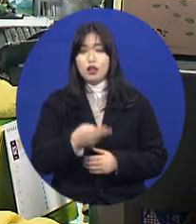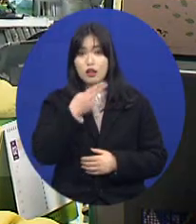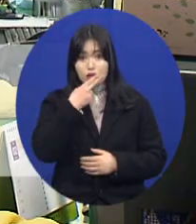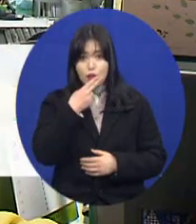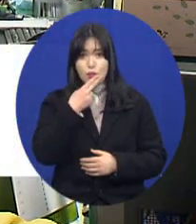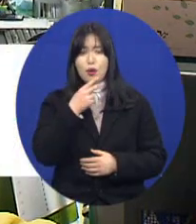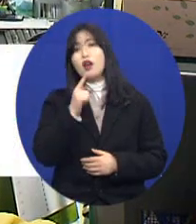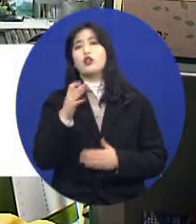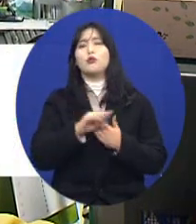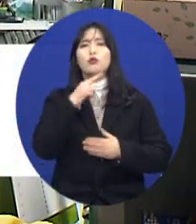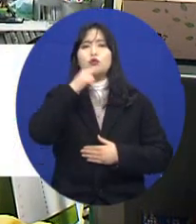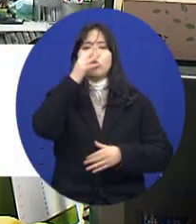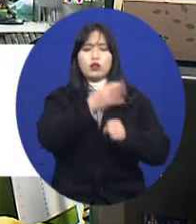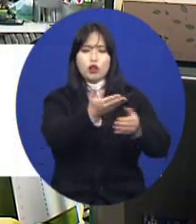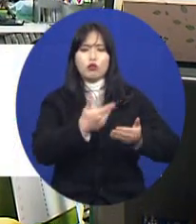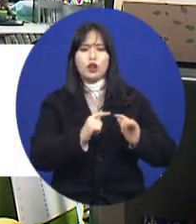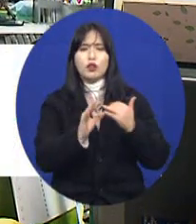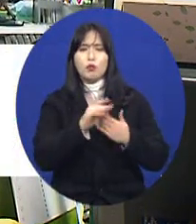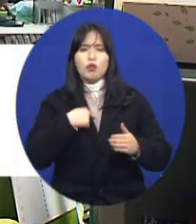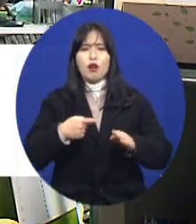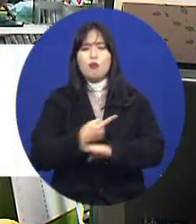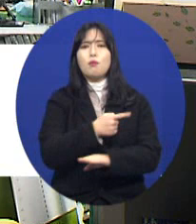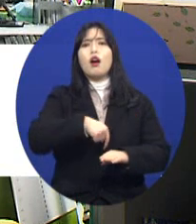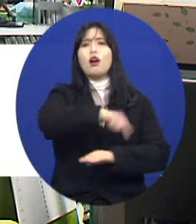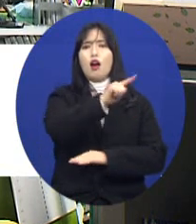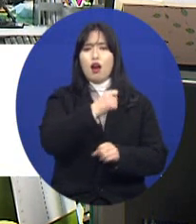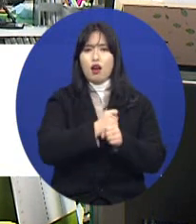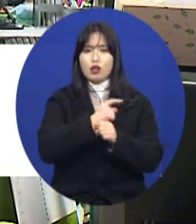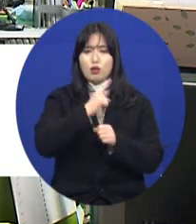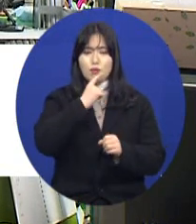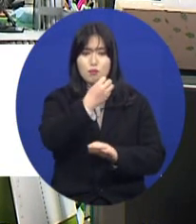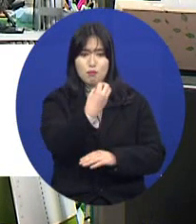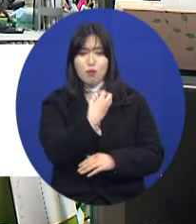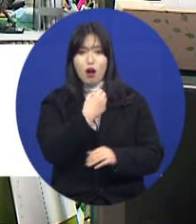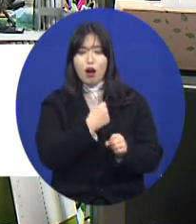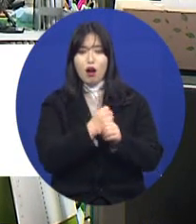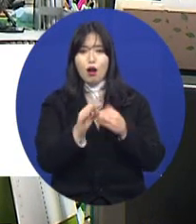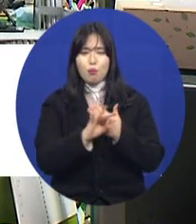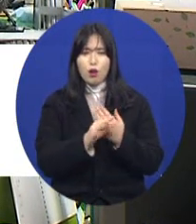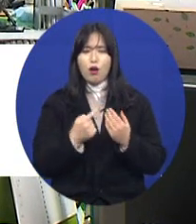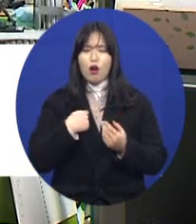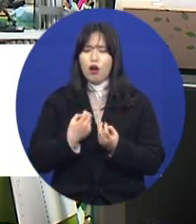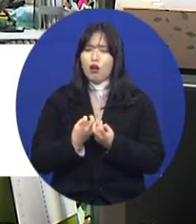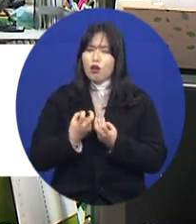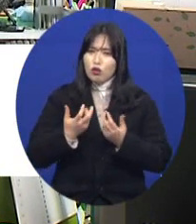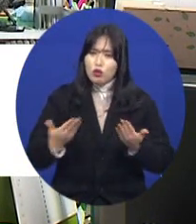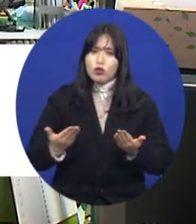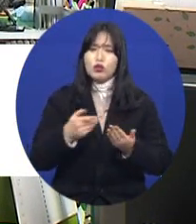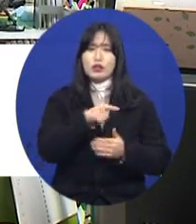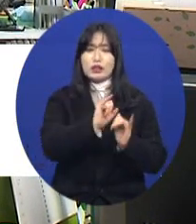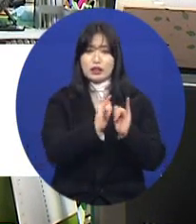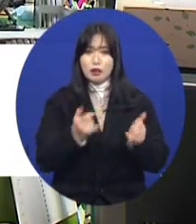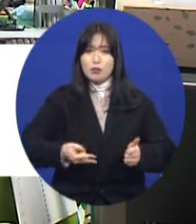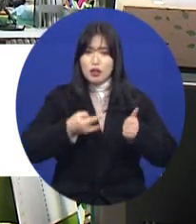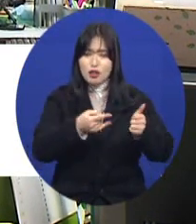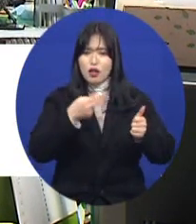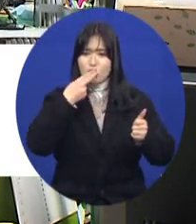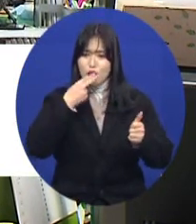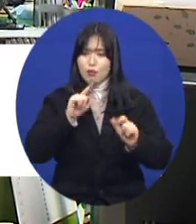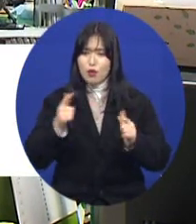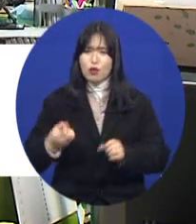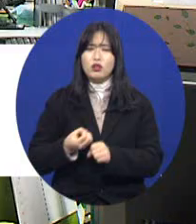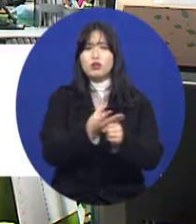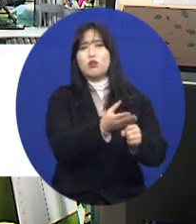서로 사다 주지 않으면 다른 하겠다 이런 식으로 말을 써 봤으면 저희도 어쩔 수 없으니 그분들에게 어떤 맨날 보다